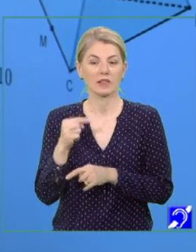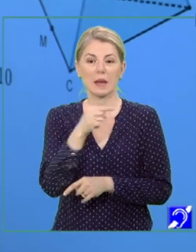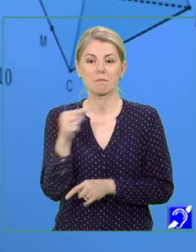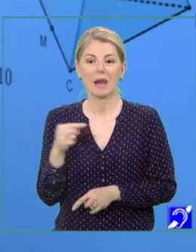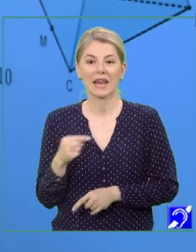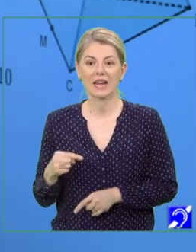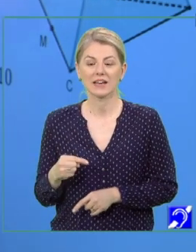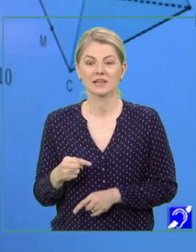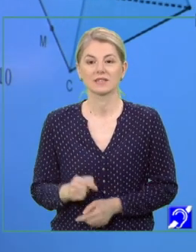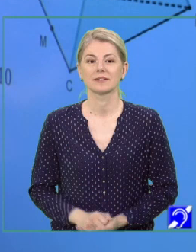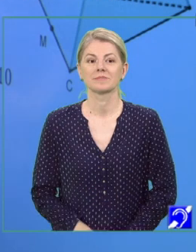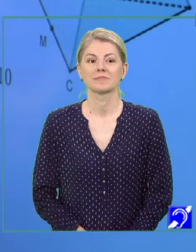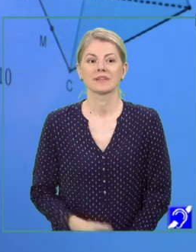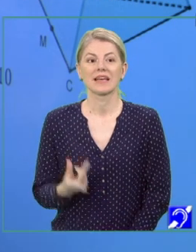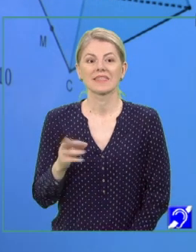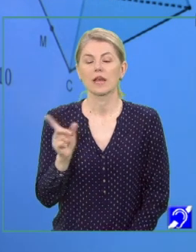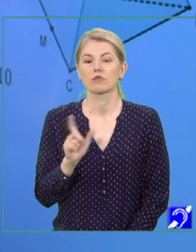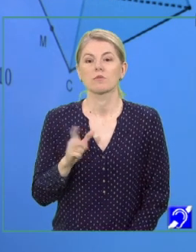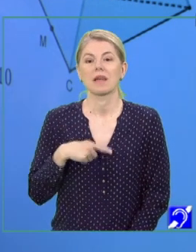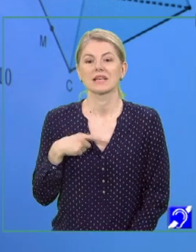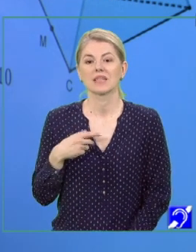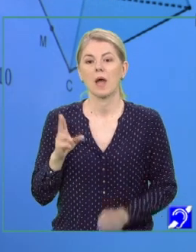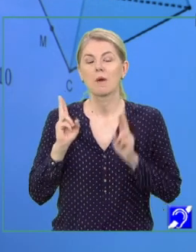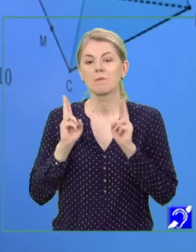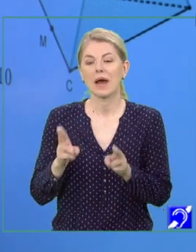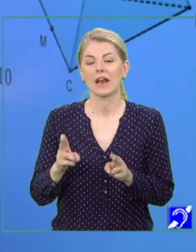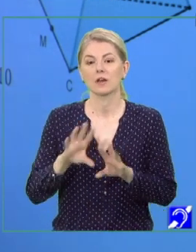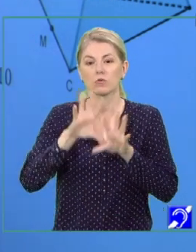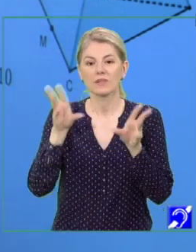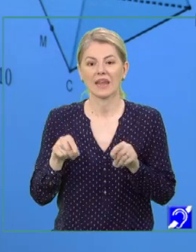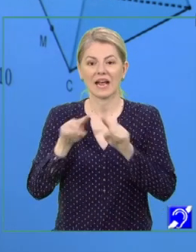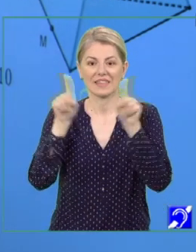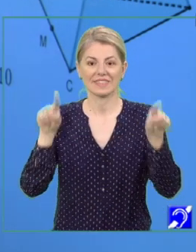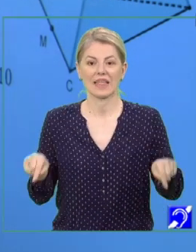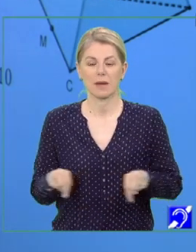paralel cu această muchie, dar nu mai este paralel cu întreaga tablă.